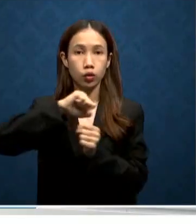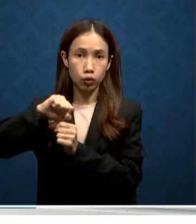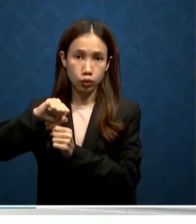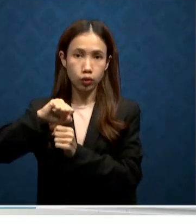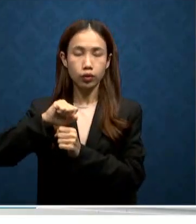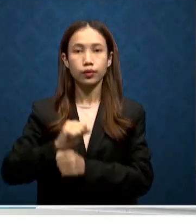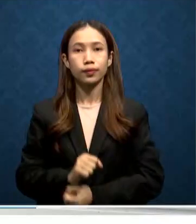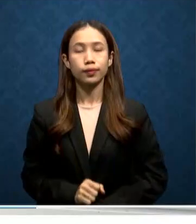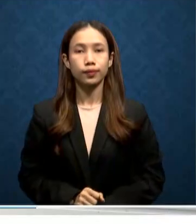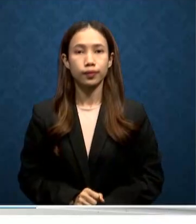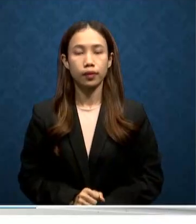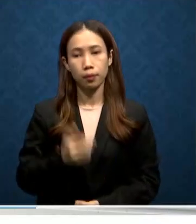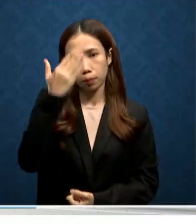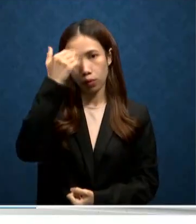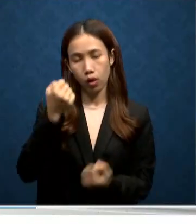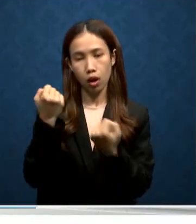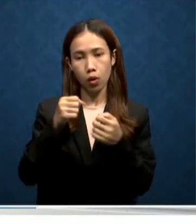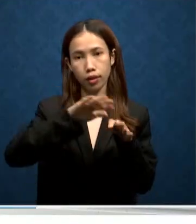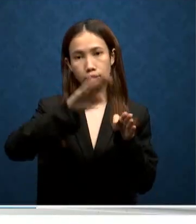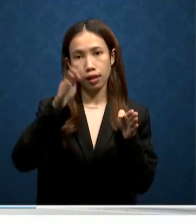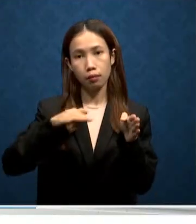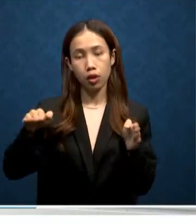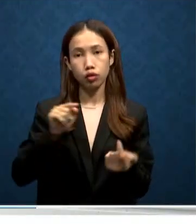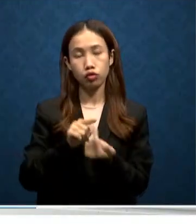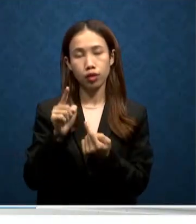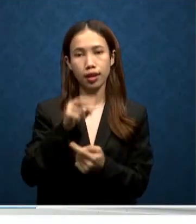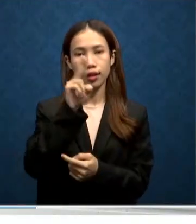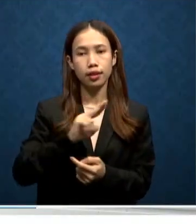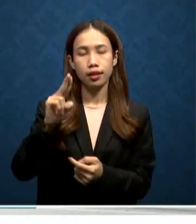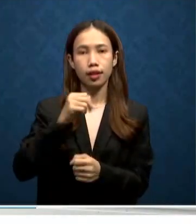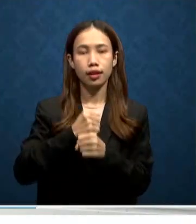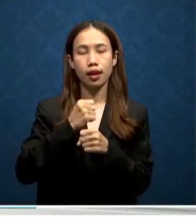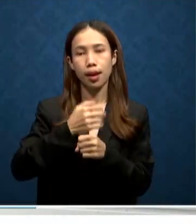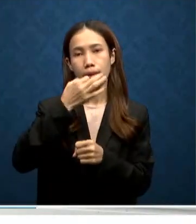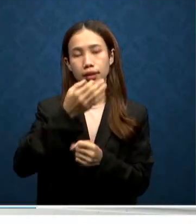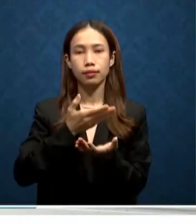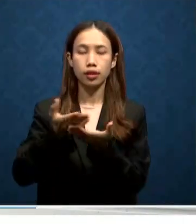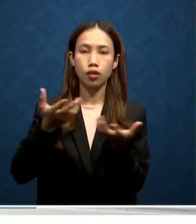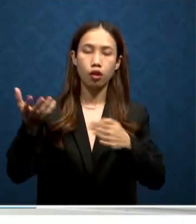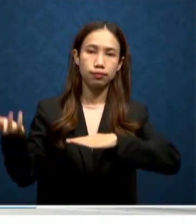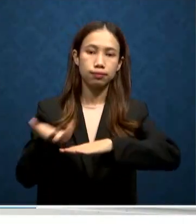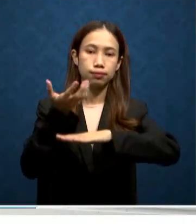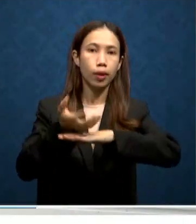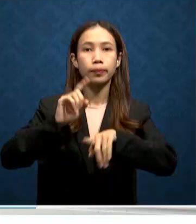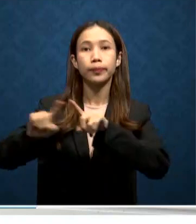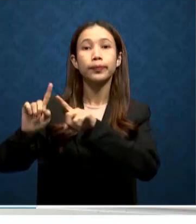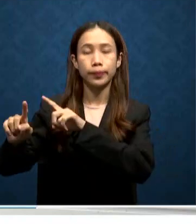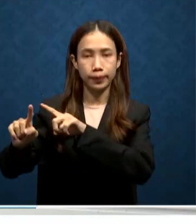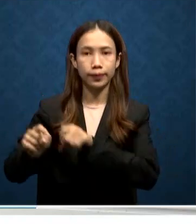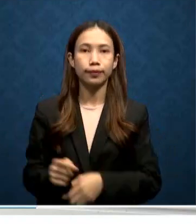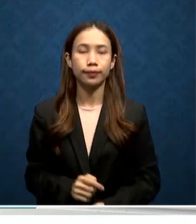เนื่องจากว่ารถปิกอัพเป็นรถใช้ในด้านเศรษฐกิจเป็นรถใช้ในเชิงพาณิชย์เป็นใช้อัน